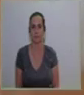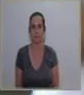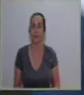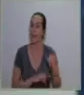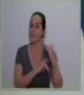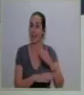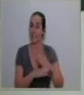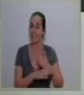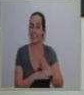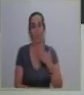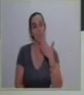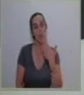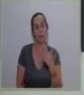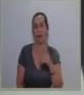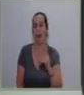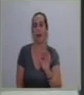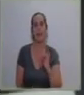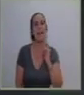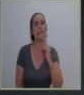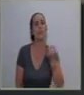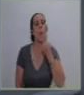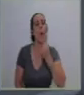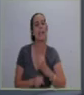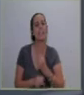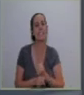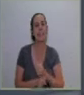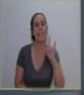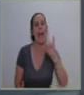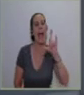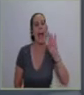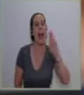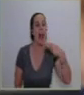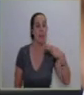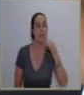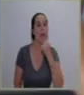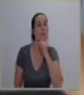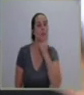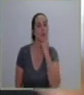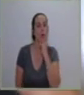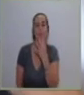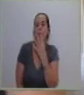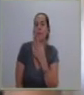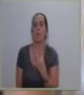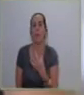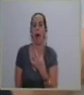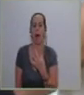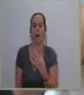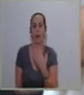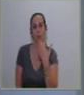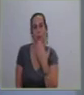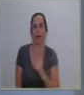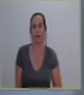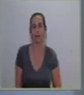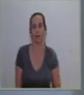הבאתי לך את הסכין. תודה, אז מה, איזה עוגה הכנת? חלווה? חלווה עם שוקולד צ'יפס? מה זה טעימה? יפה. תודה, אחי.